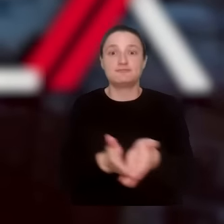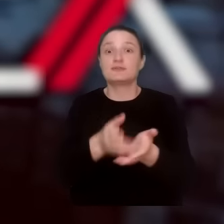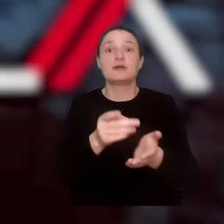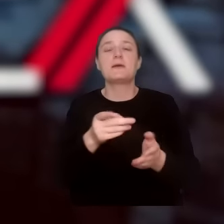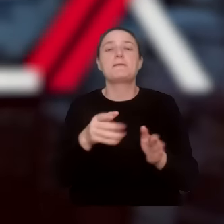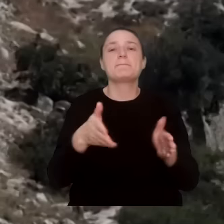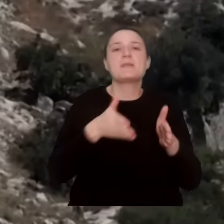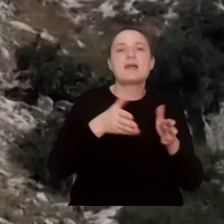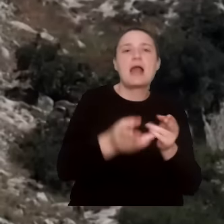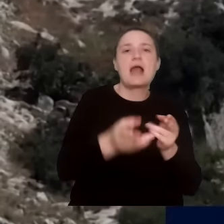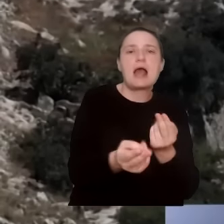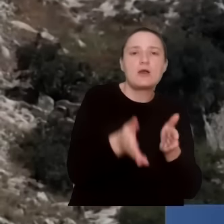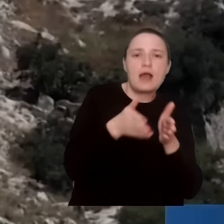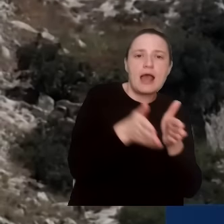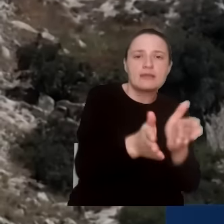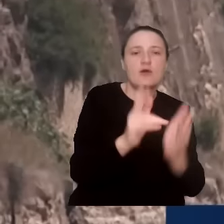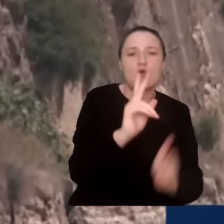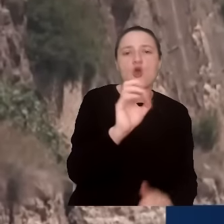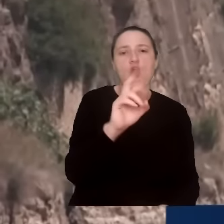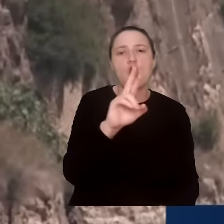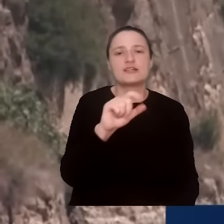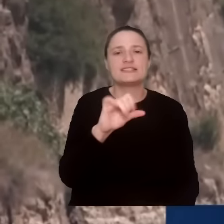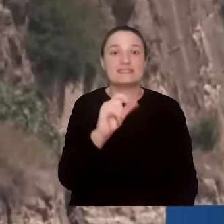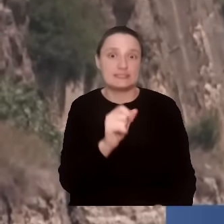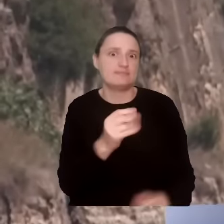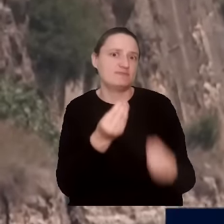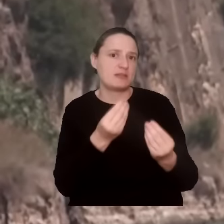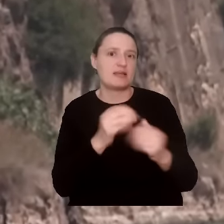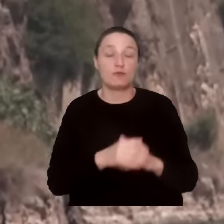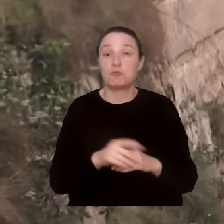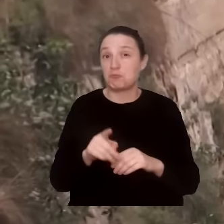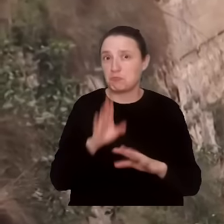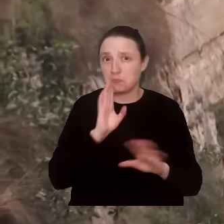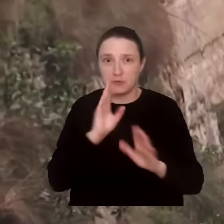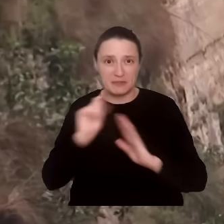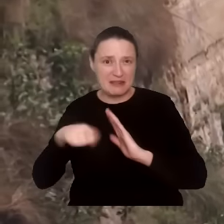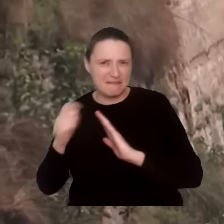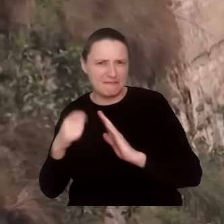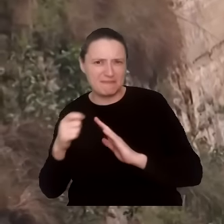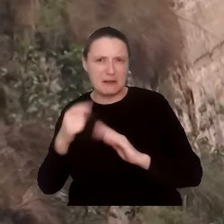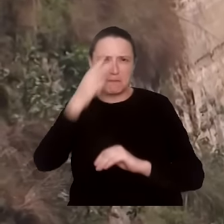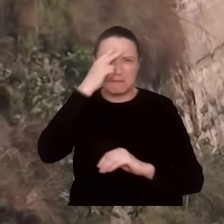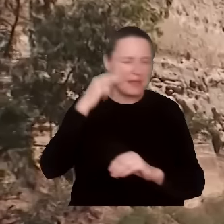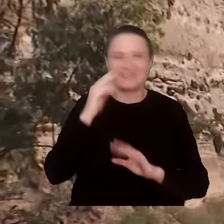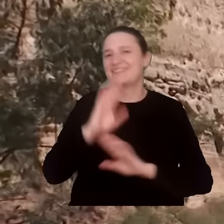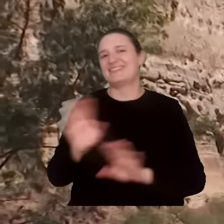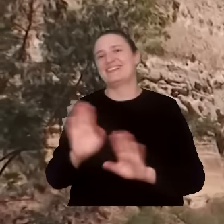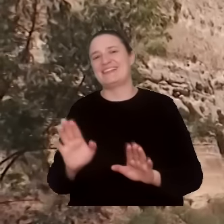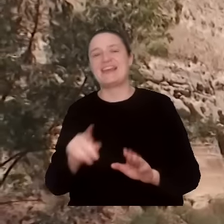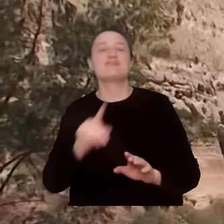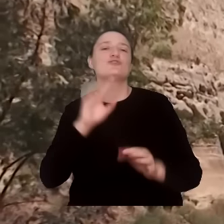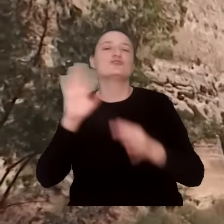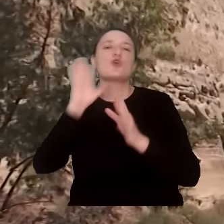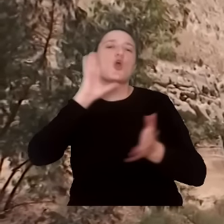koryncki. Czy to zwiastun nowej części Piratów z Karaibów? Nie, to piękne ujęcia z wyjątkowej podróży ognia olimpijskiego. Na